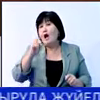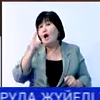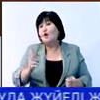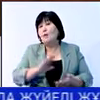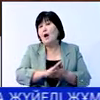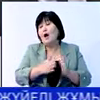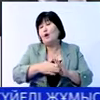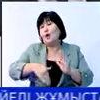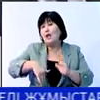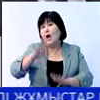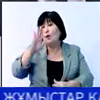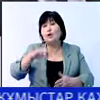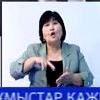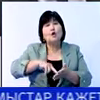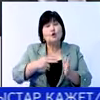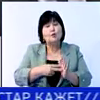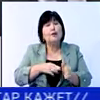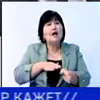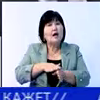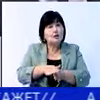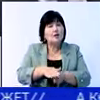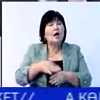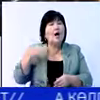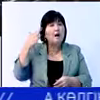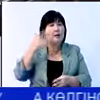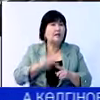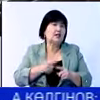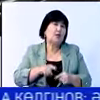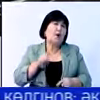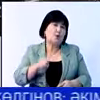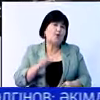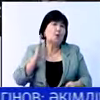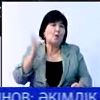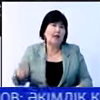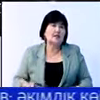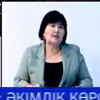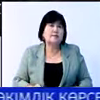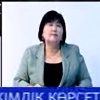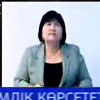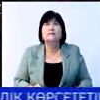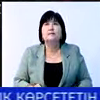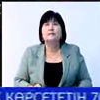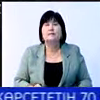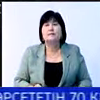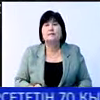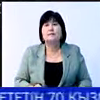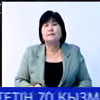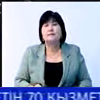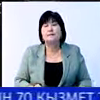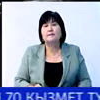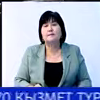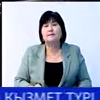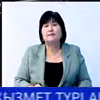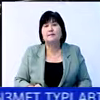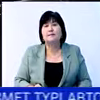ахуал оңалады. Жобаларды жүзеге асырудағы мақсат та осы болатын. Айнұр Тұңғышбаева, Алмат Меңдібаев,